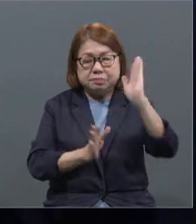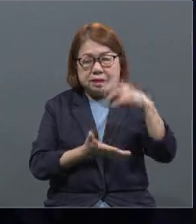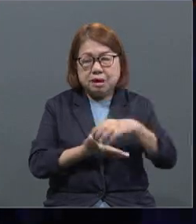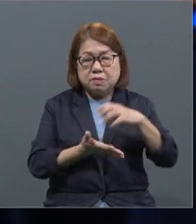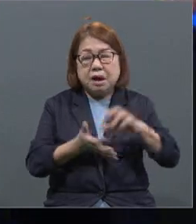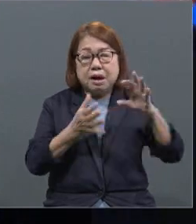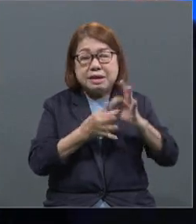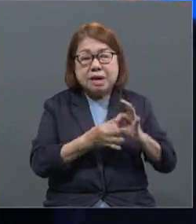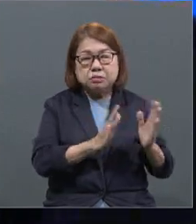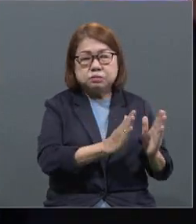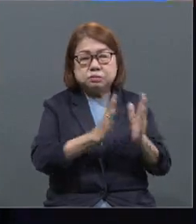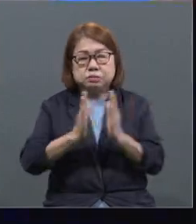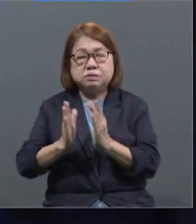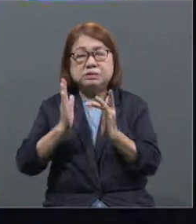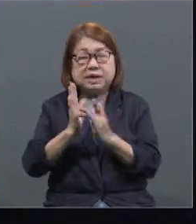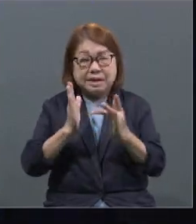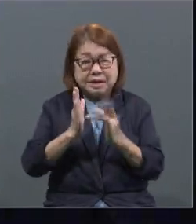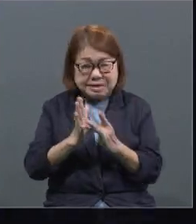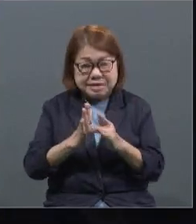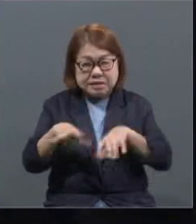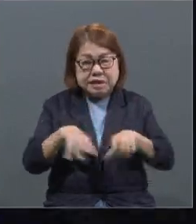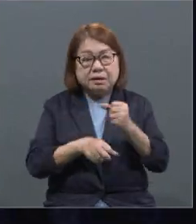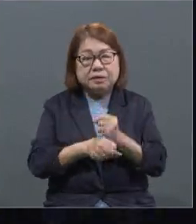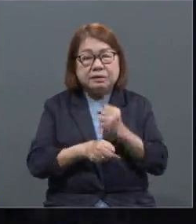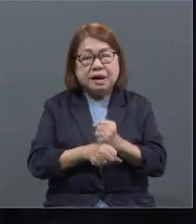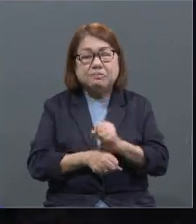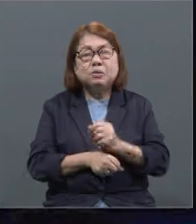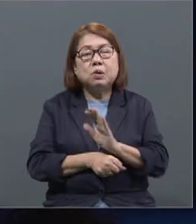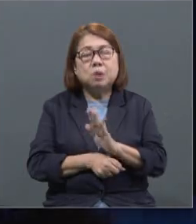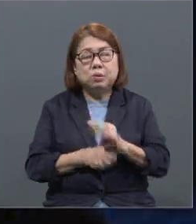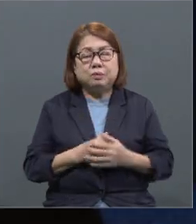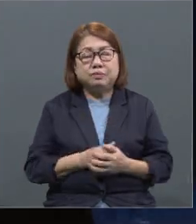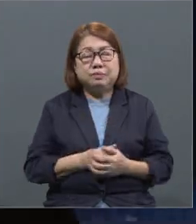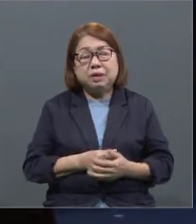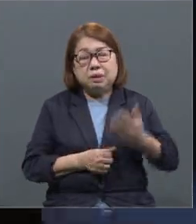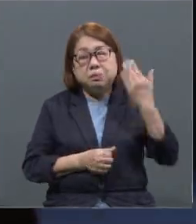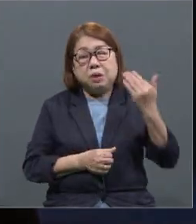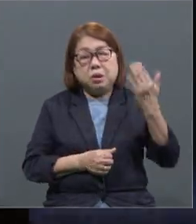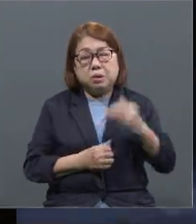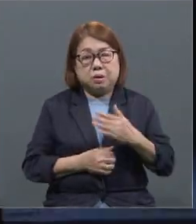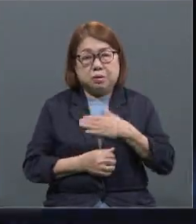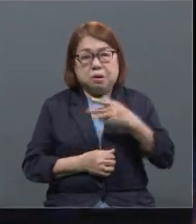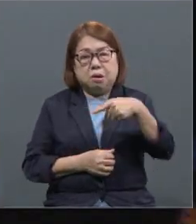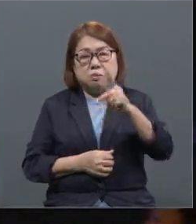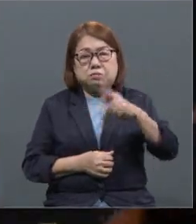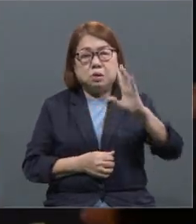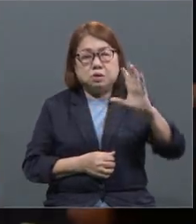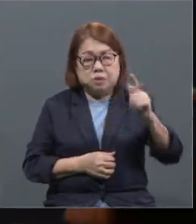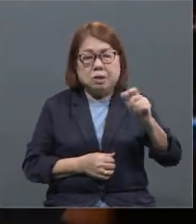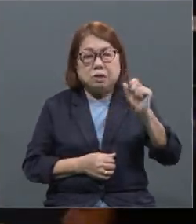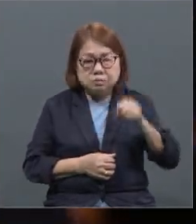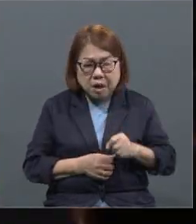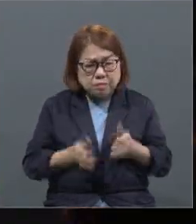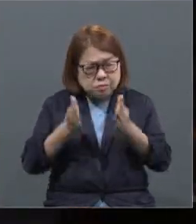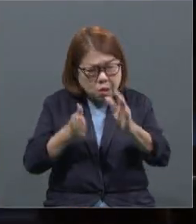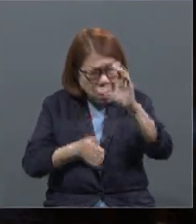ประยุกต์ใช้เทคโนโลยีในการดำเนินภารกิจของสำนักงานปปชได้บอกว่าที่ผ่านมาเนี่ยปปชให้ความสำคัญกับการปราบปรามการ